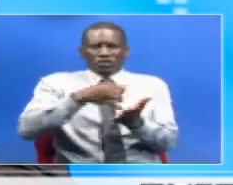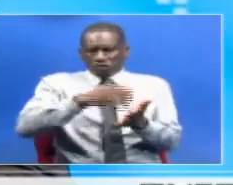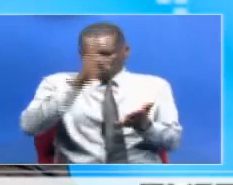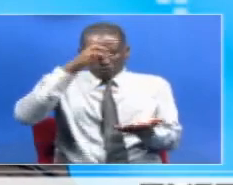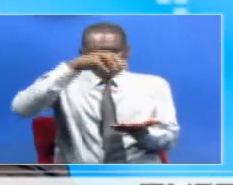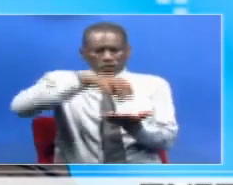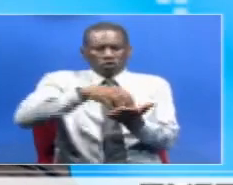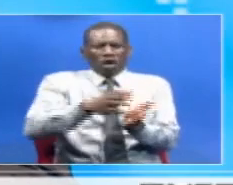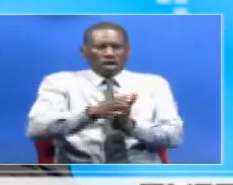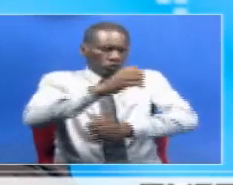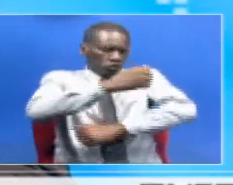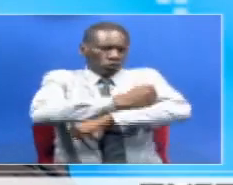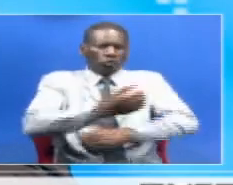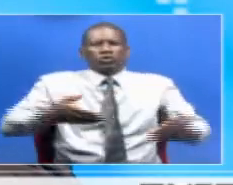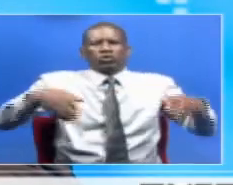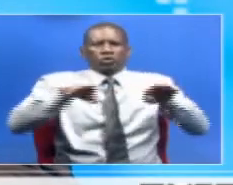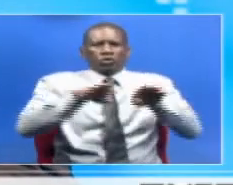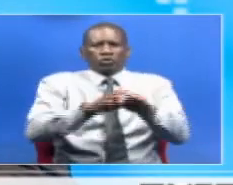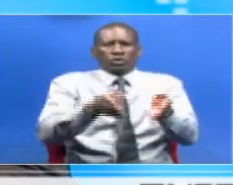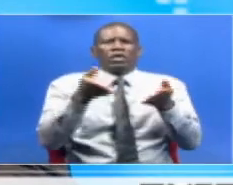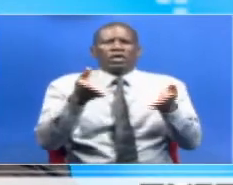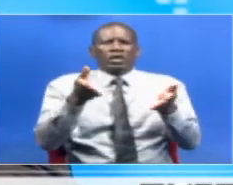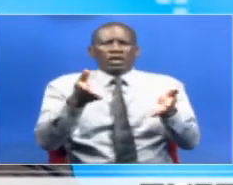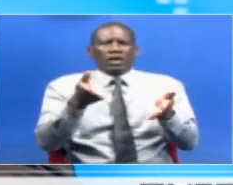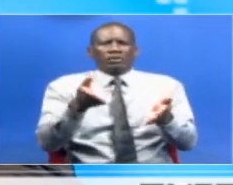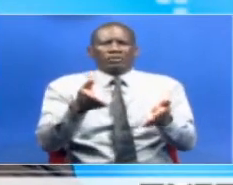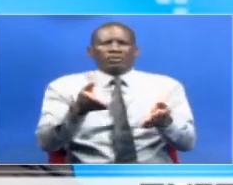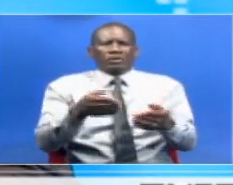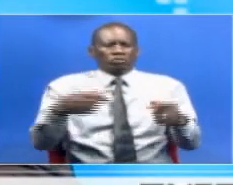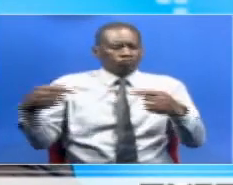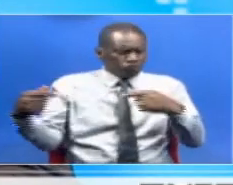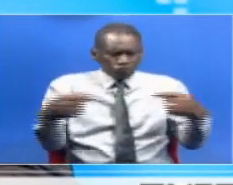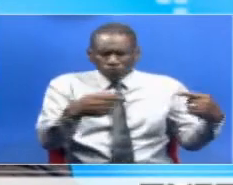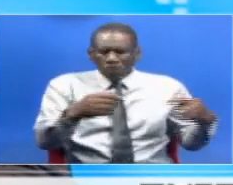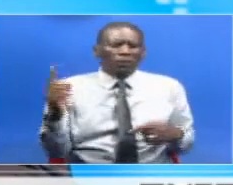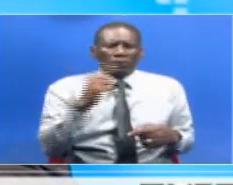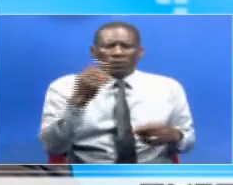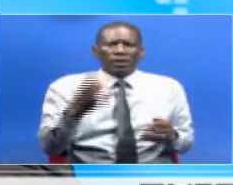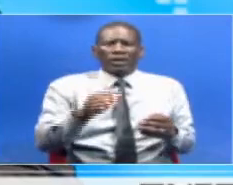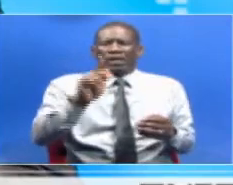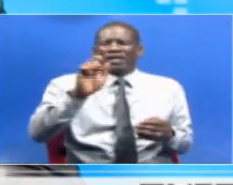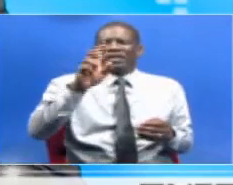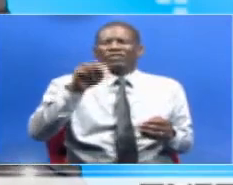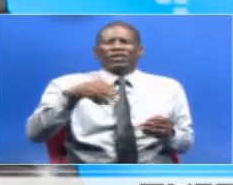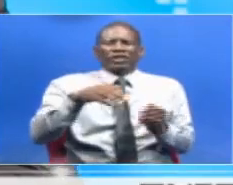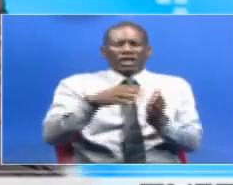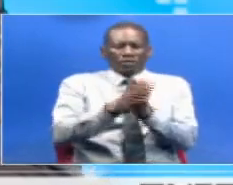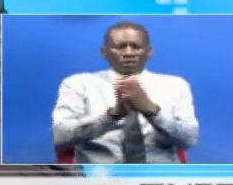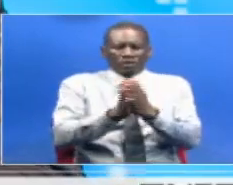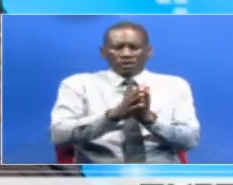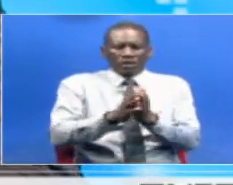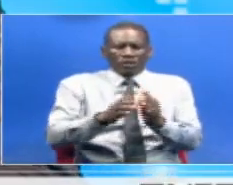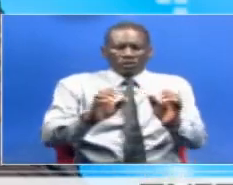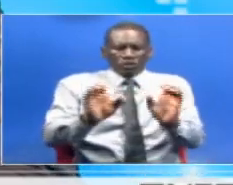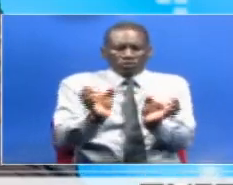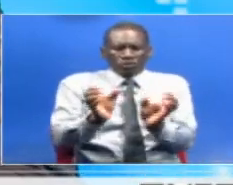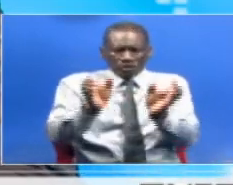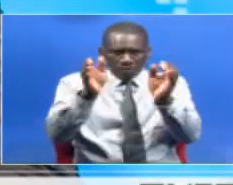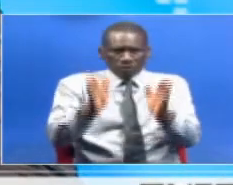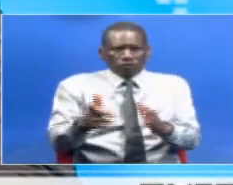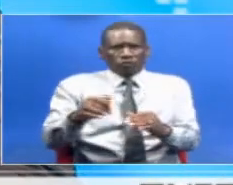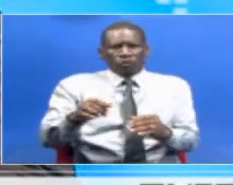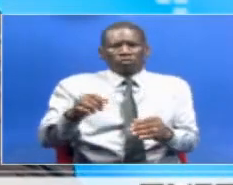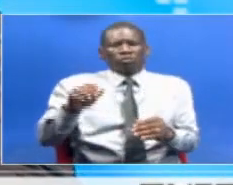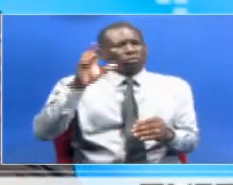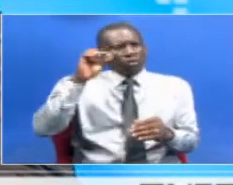hata shule kufungwa, na hivyo basi kusababisha makabiliano makali. Kevin Mutai, mwanahabari wetu wa ukanda wa pwani,